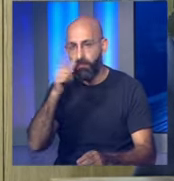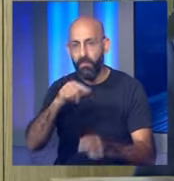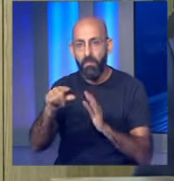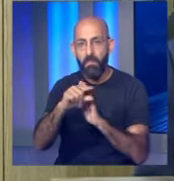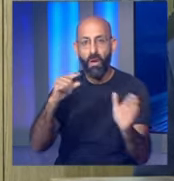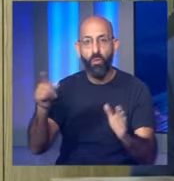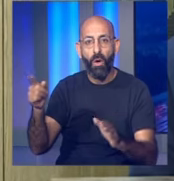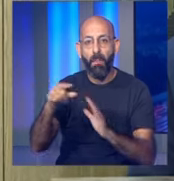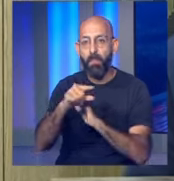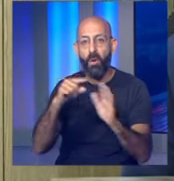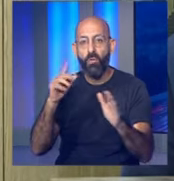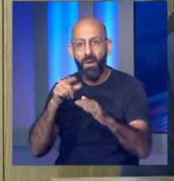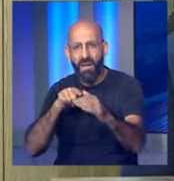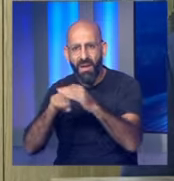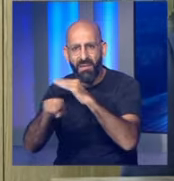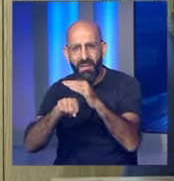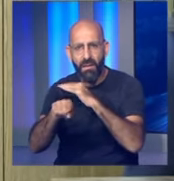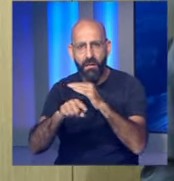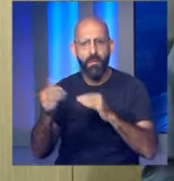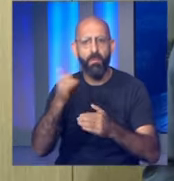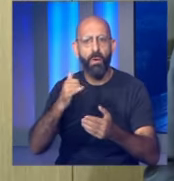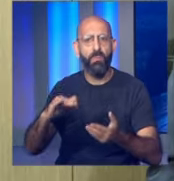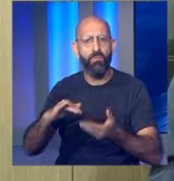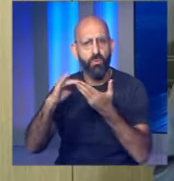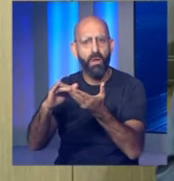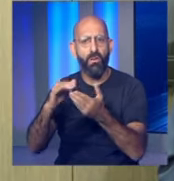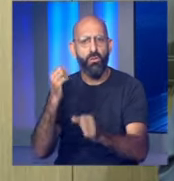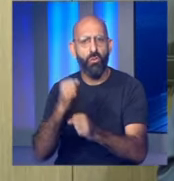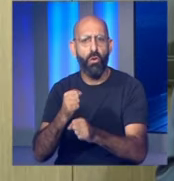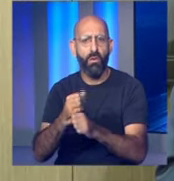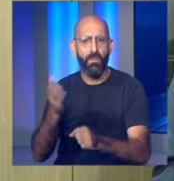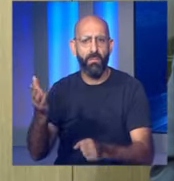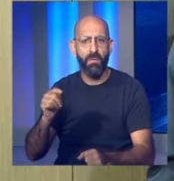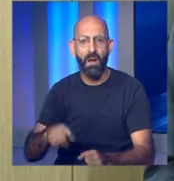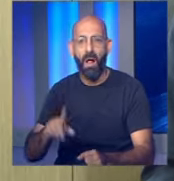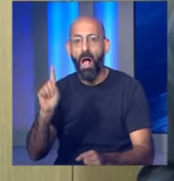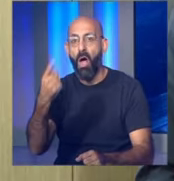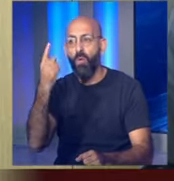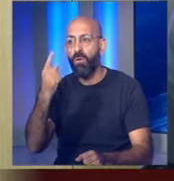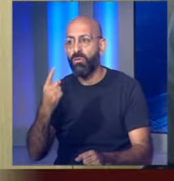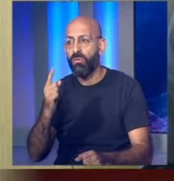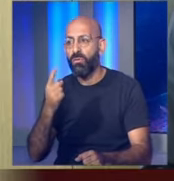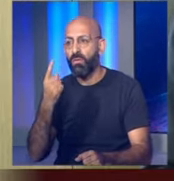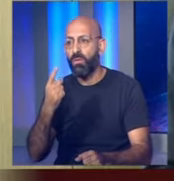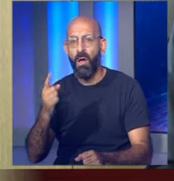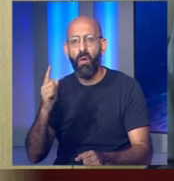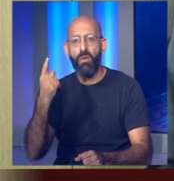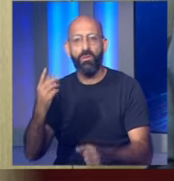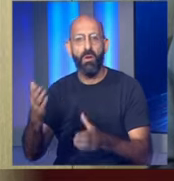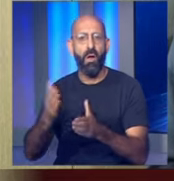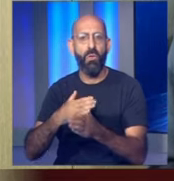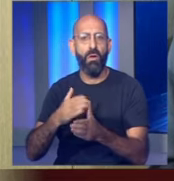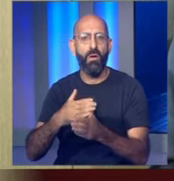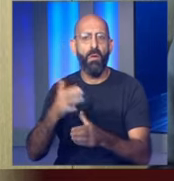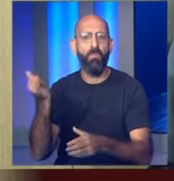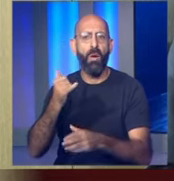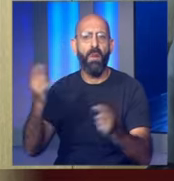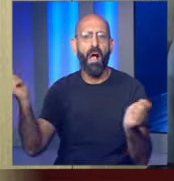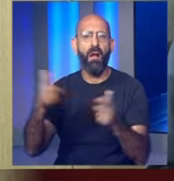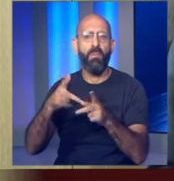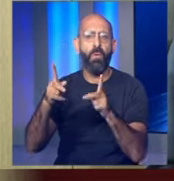هي كل الأمور بالبلد. طلبنا بهذا الاجتماع، طالما الموضوع هو موضوع النزوح،